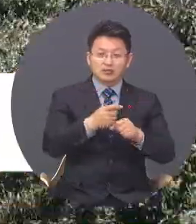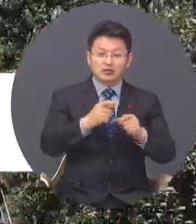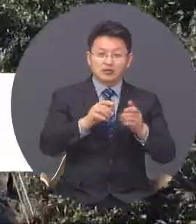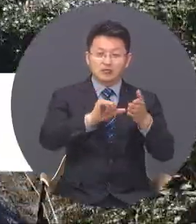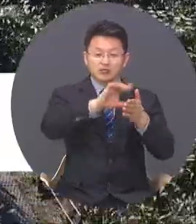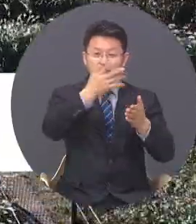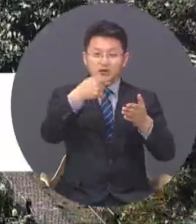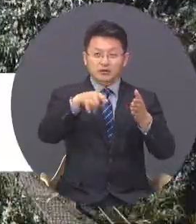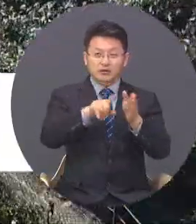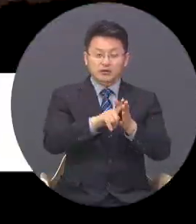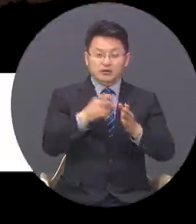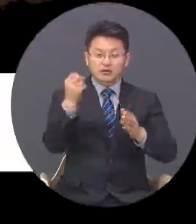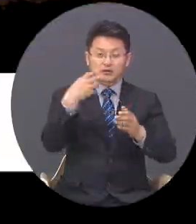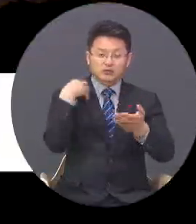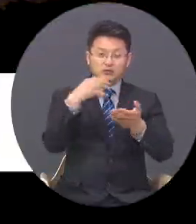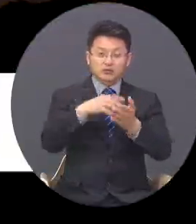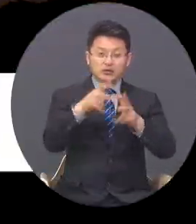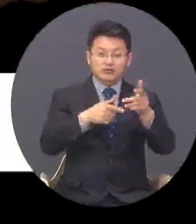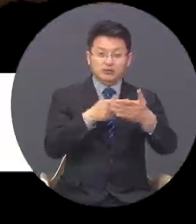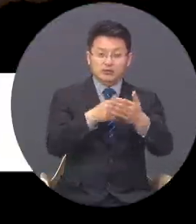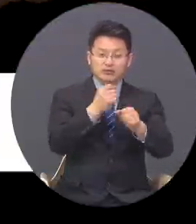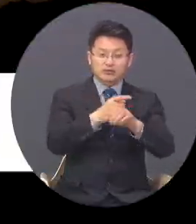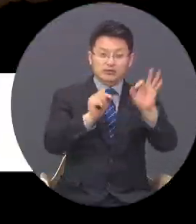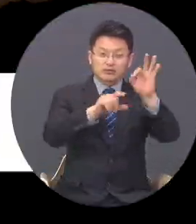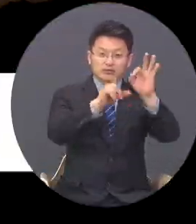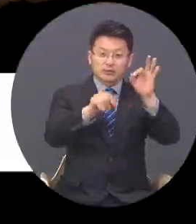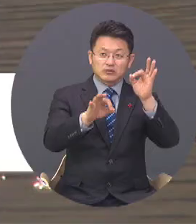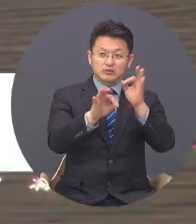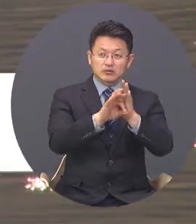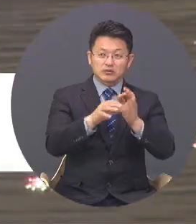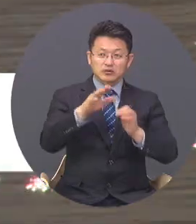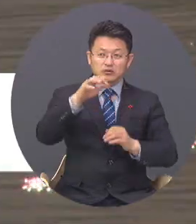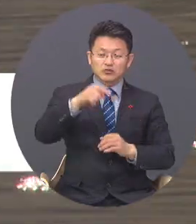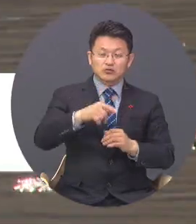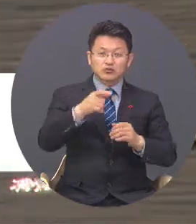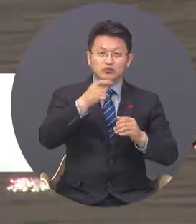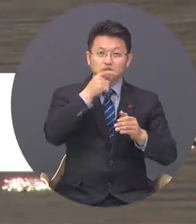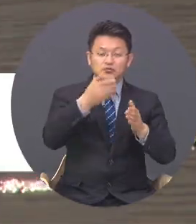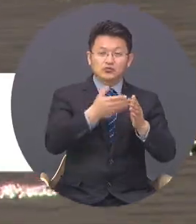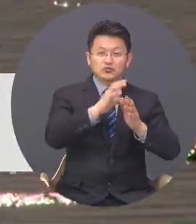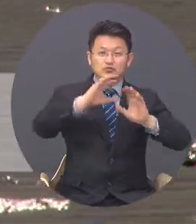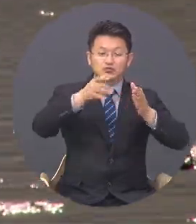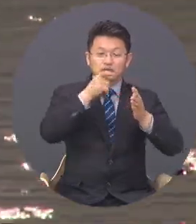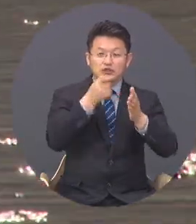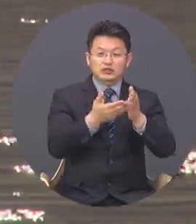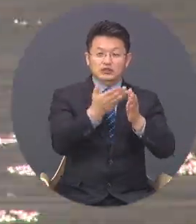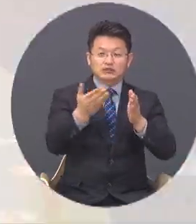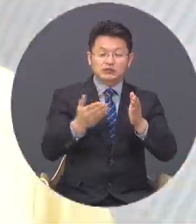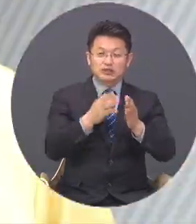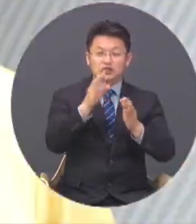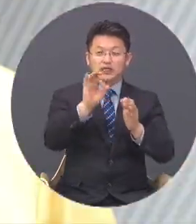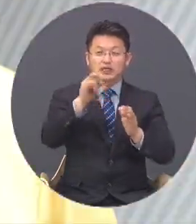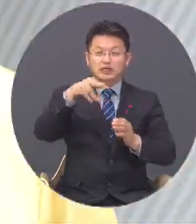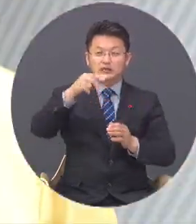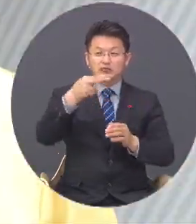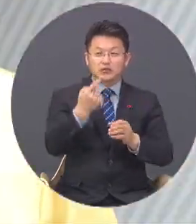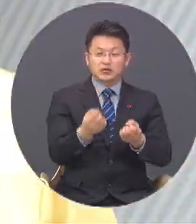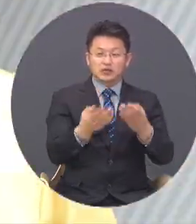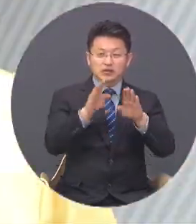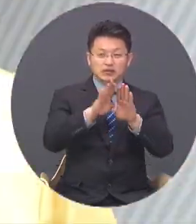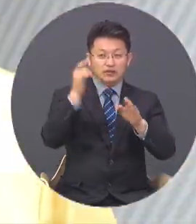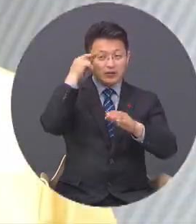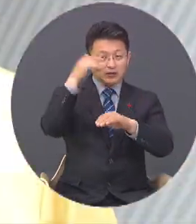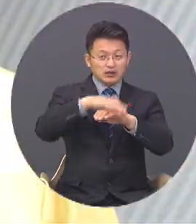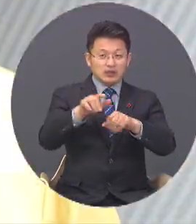북원 사업 등을 추진하고 오는 10월에는 우포늪 이런 해서 국제 습지 엑스포를 열 예정입니다 보 원장 강한